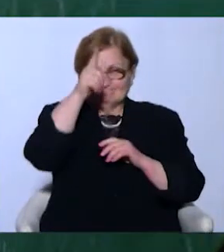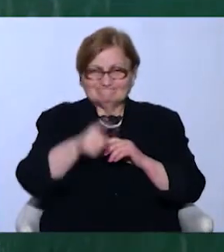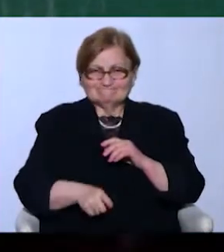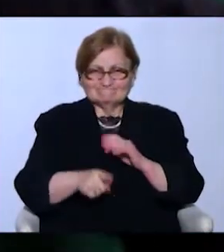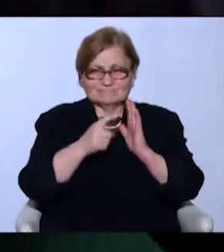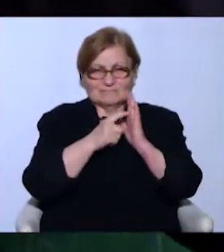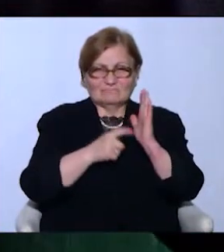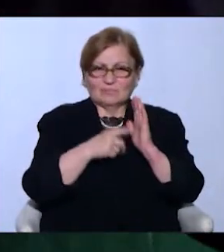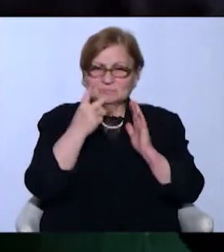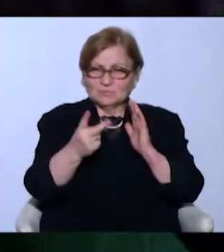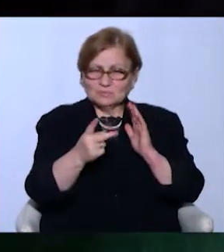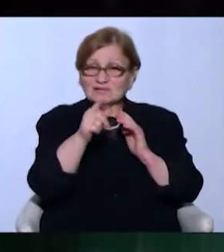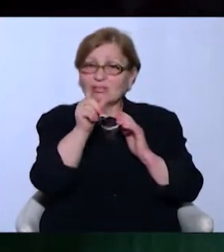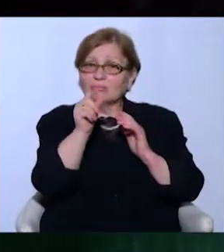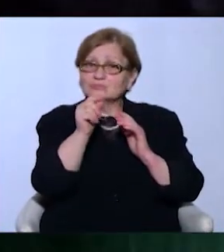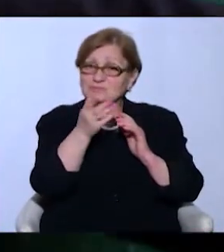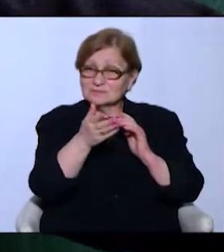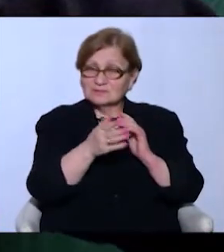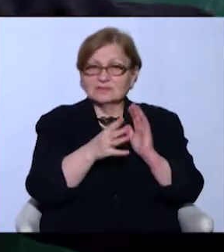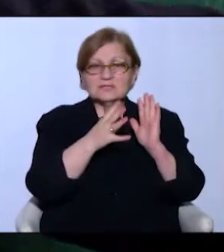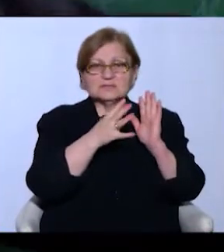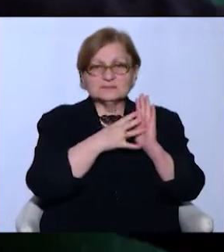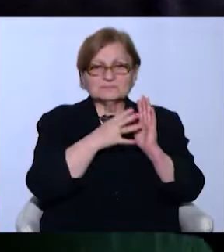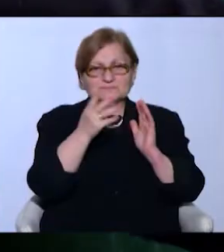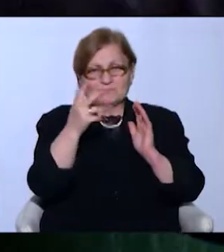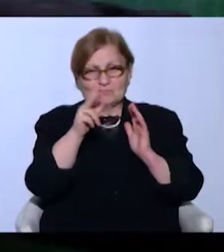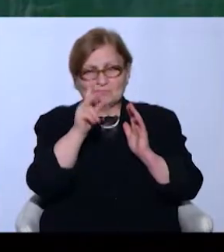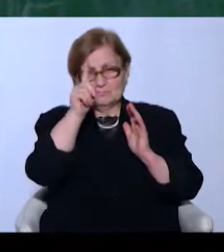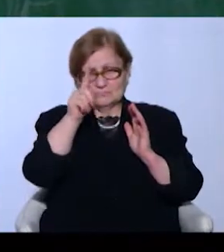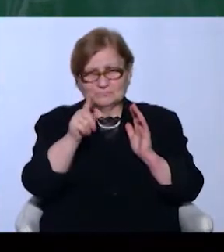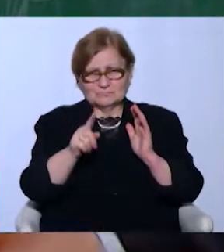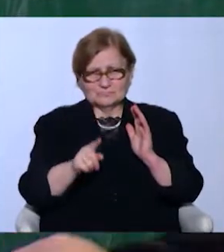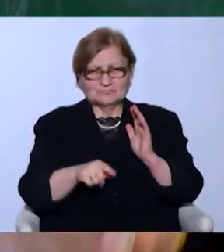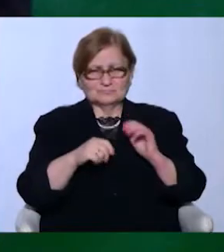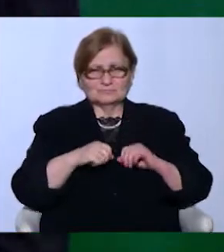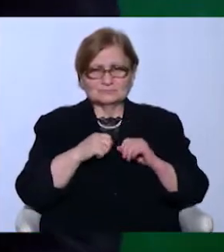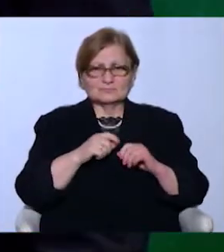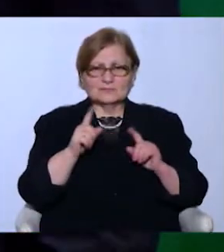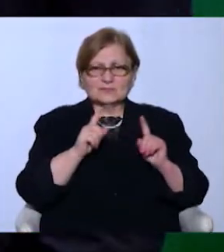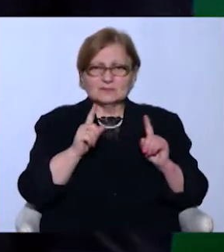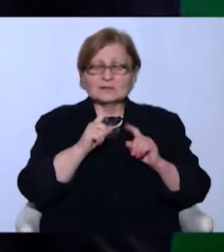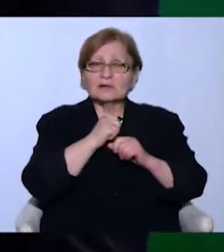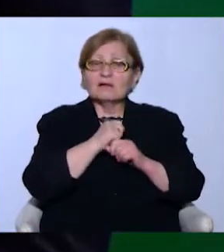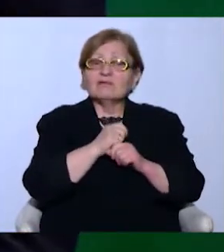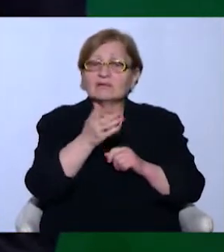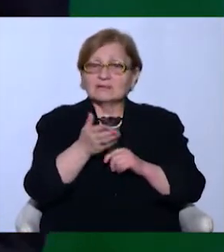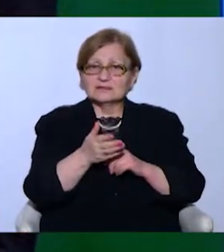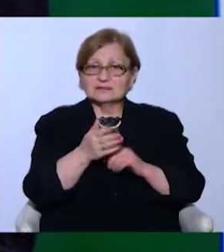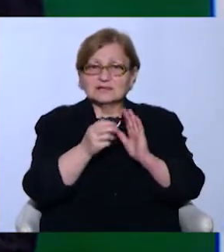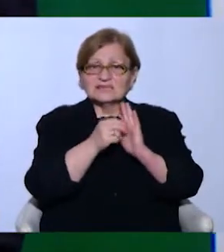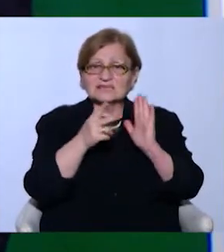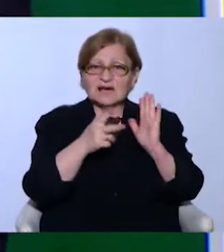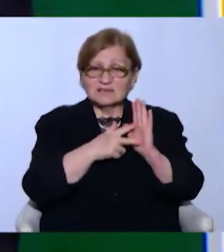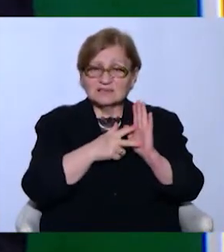2-ზე. 9, 9 ჯერ 3, 3, 3, გაყოფილი 3-ზე და 1. მაშინ რა გავაკეთე?